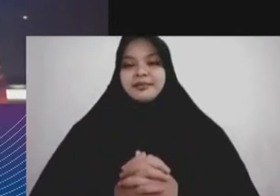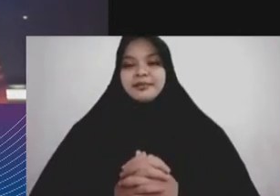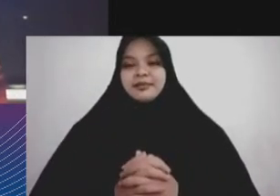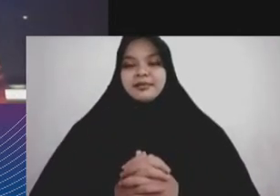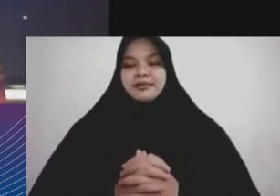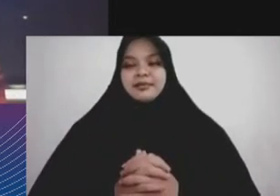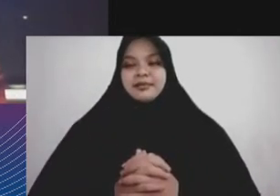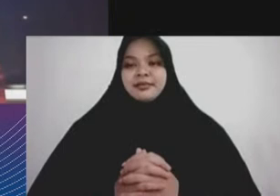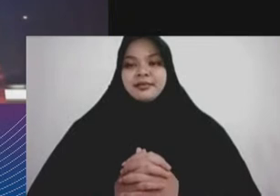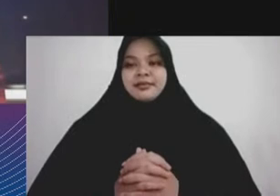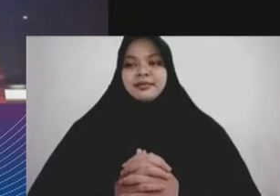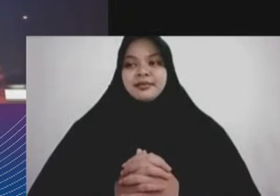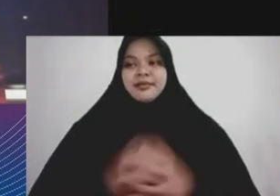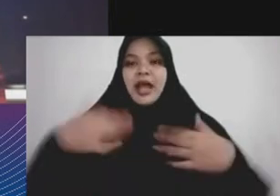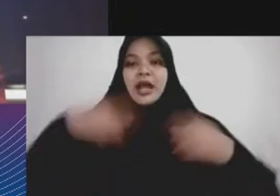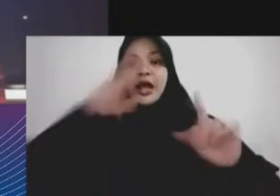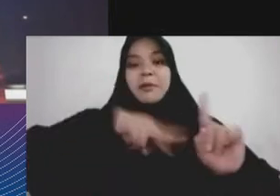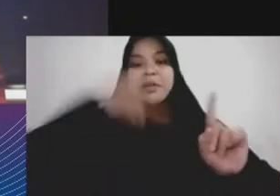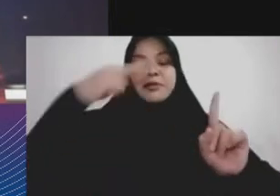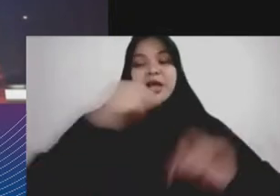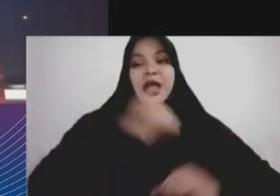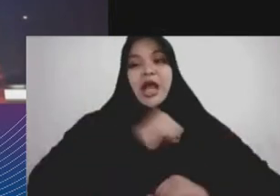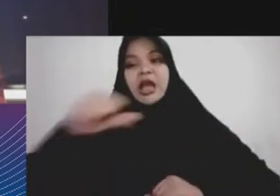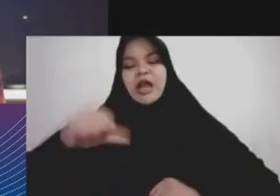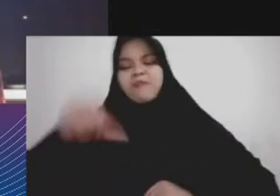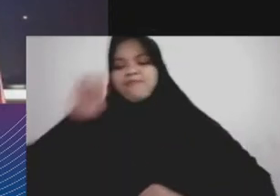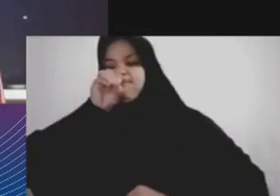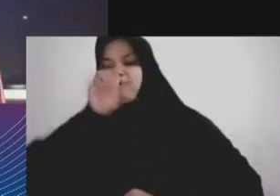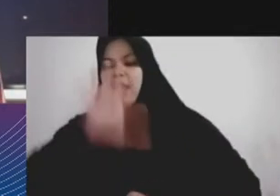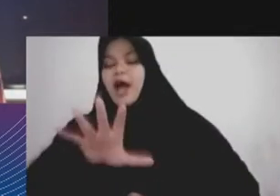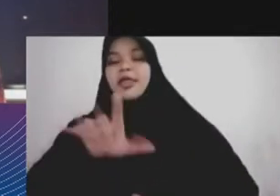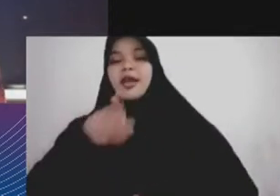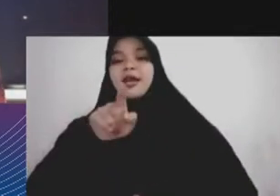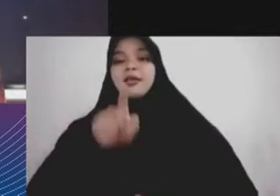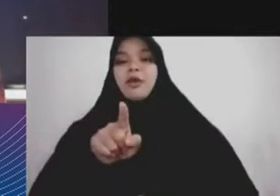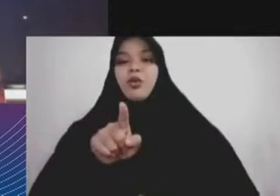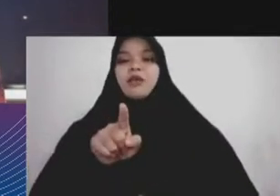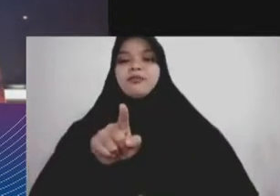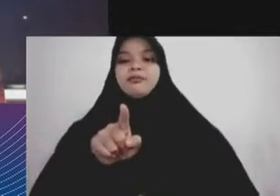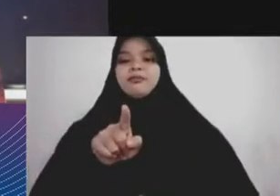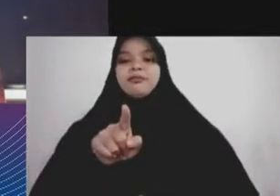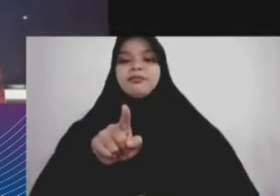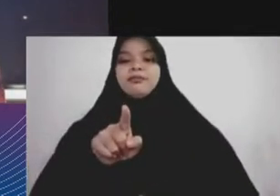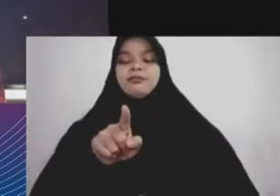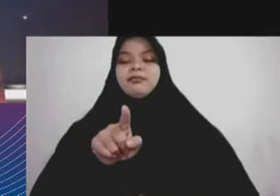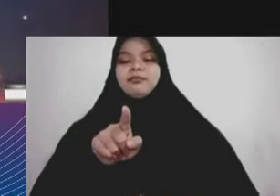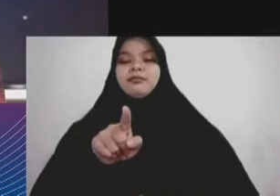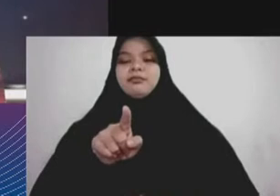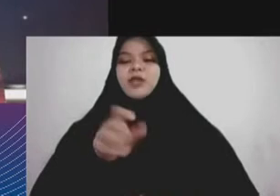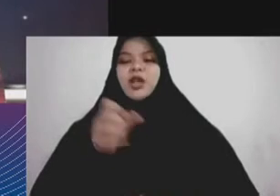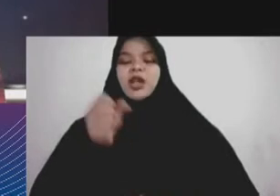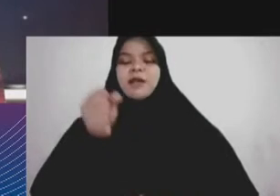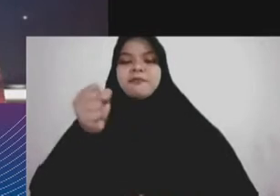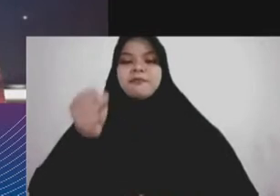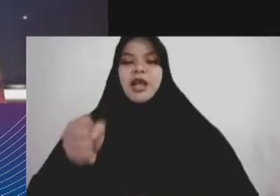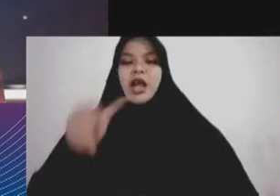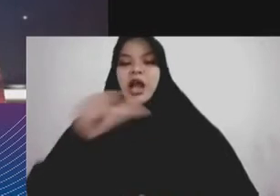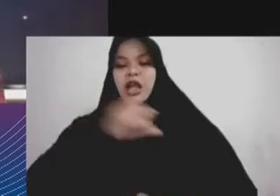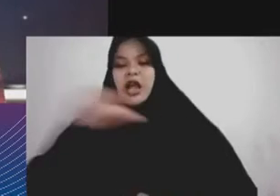Ada perspektif agama yang mengatakan bahwa perspektif agama yang dipegang seseorang yang mengatakan